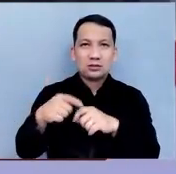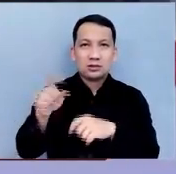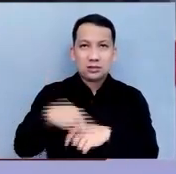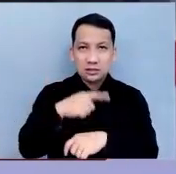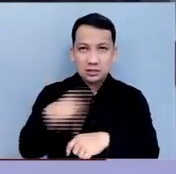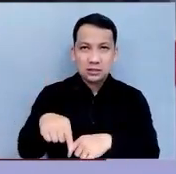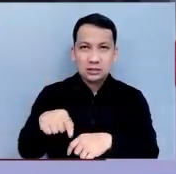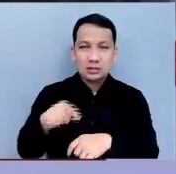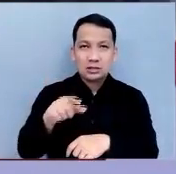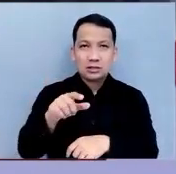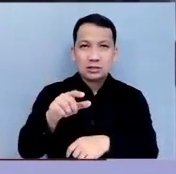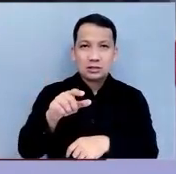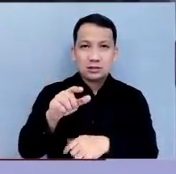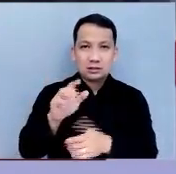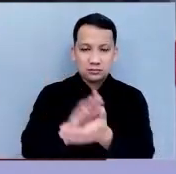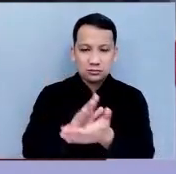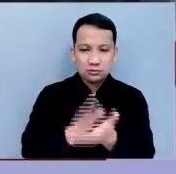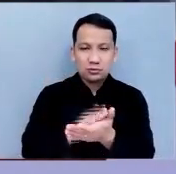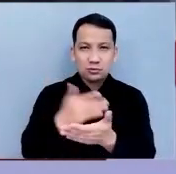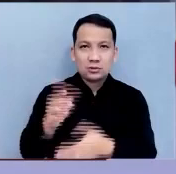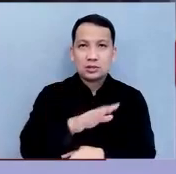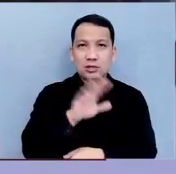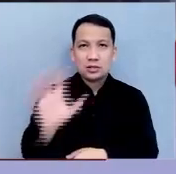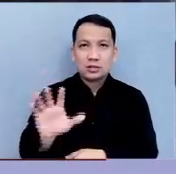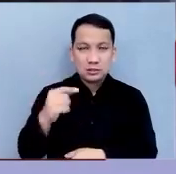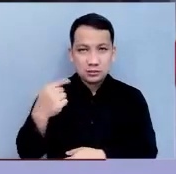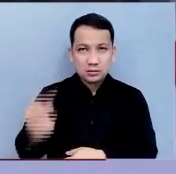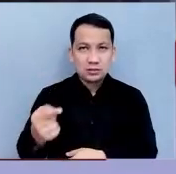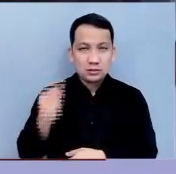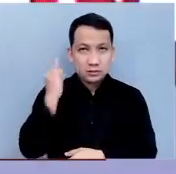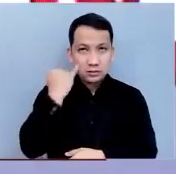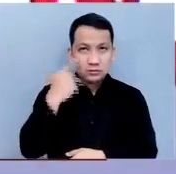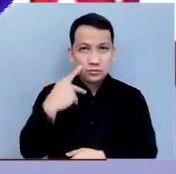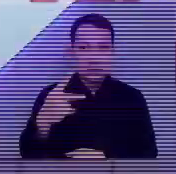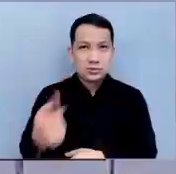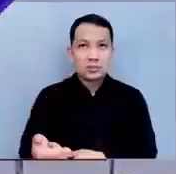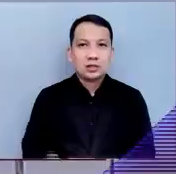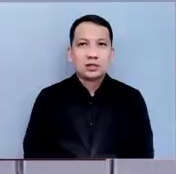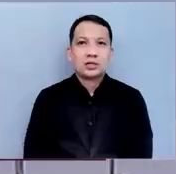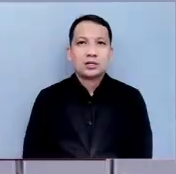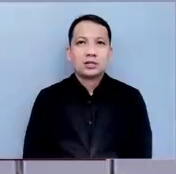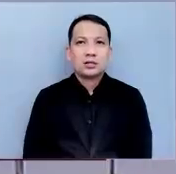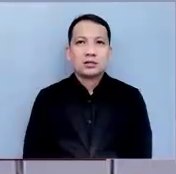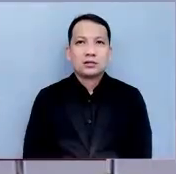sa Batangas. Nasa frontline ng balitang yan si Justine Punsala.